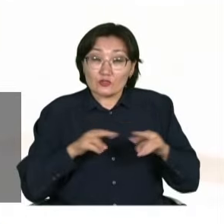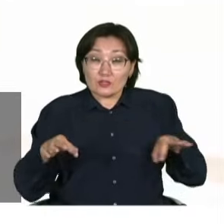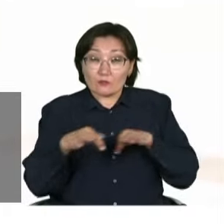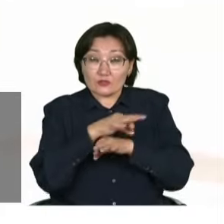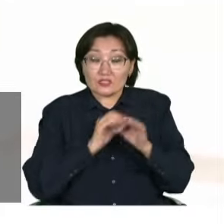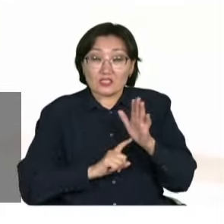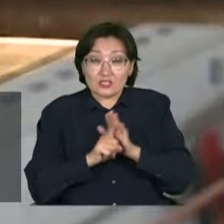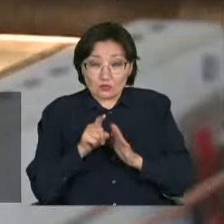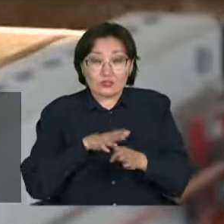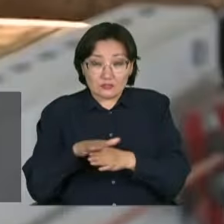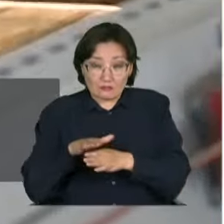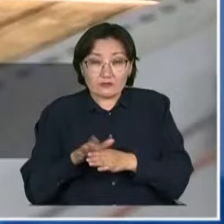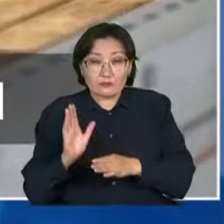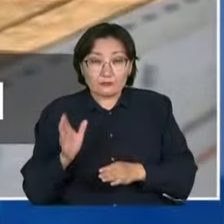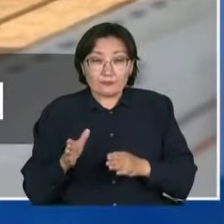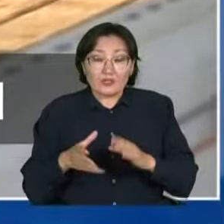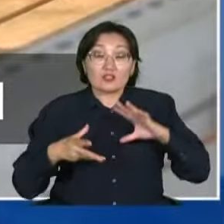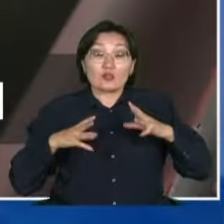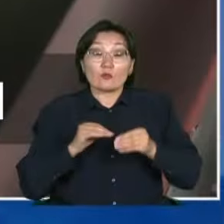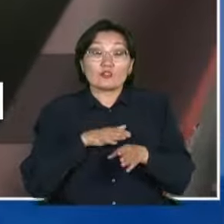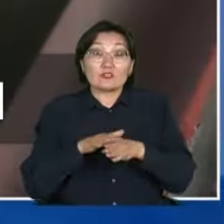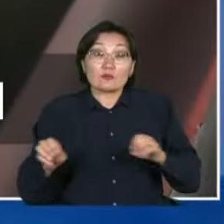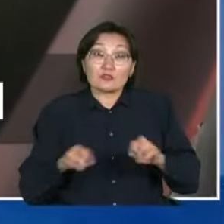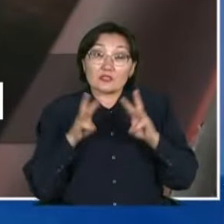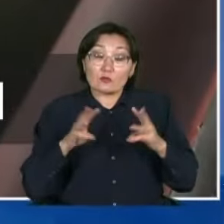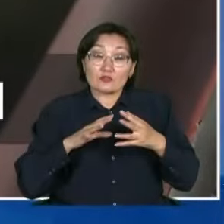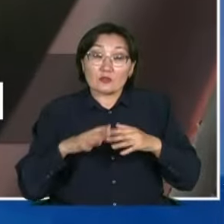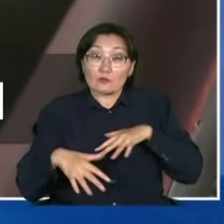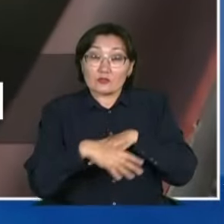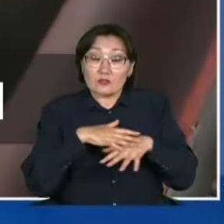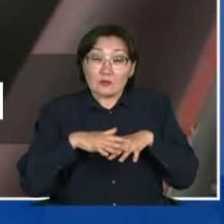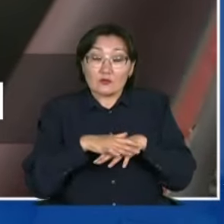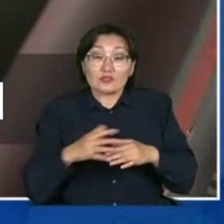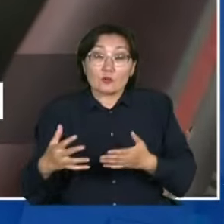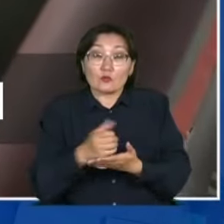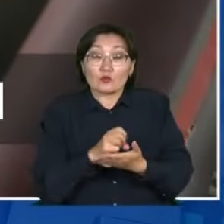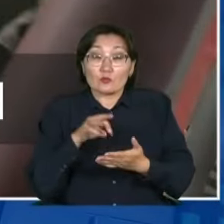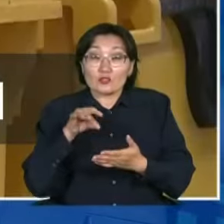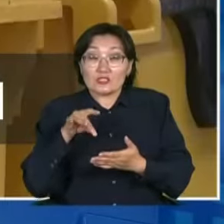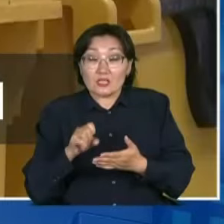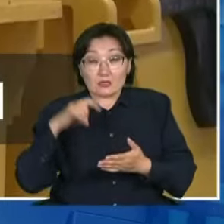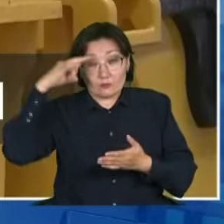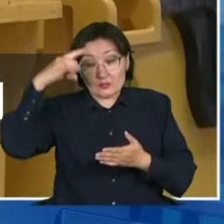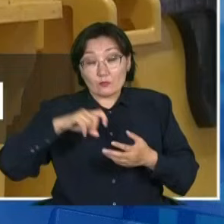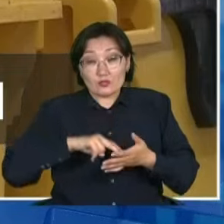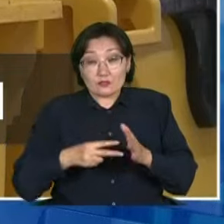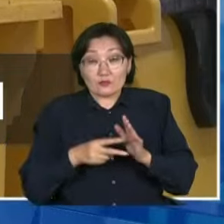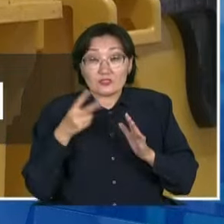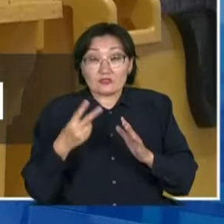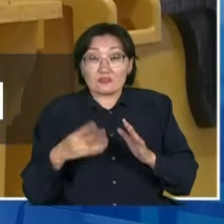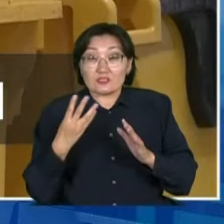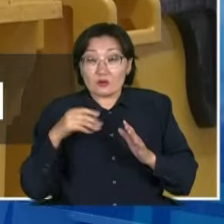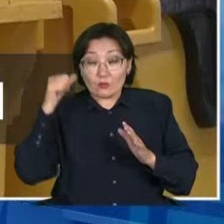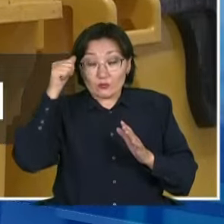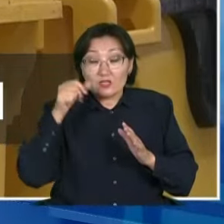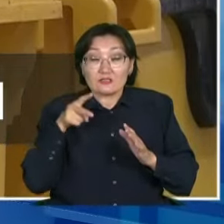начнутся реализовывать. В целом, полностью охватить население услугами по сбору и вывозу мусора в Казахстане планируют к 2040